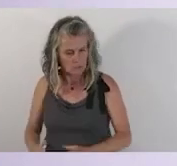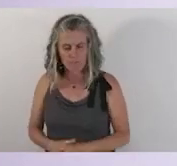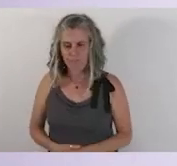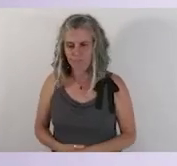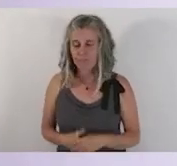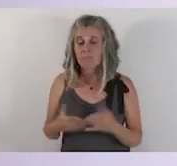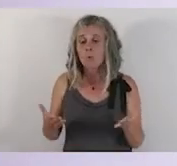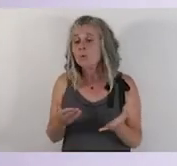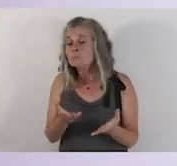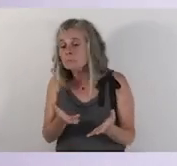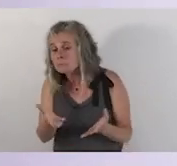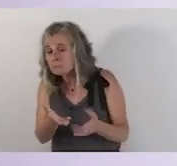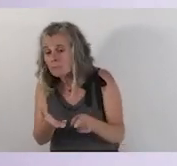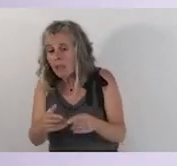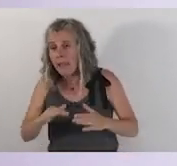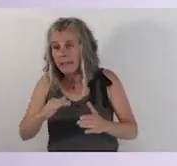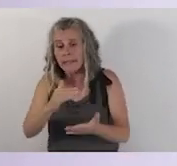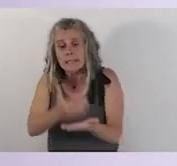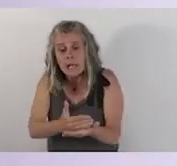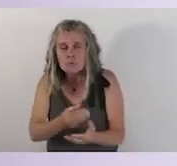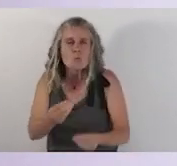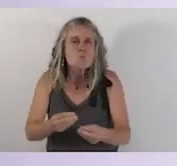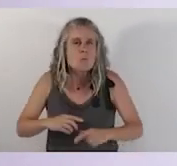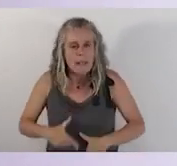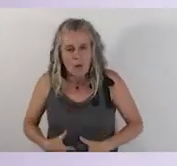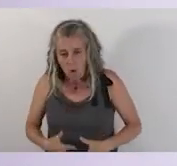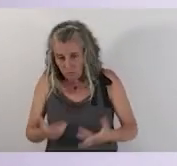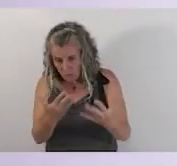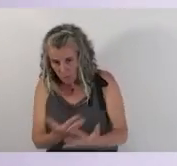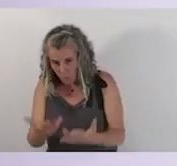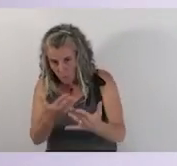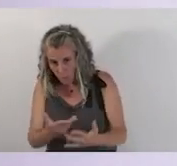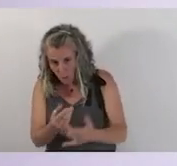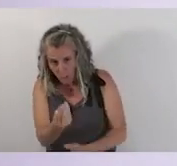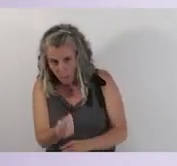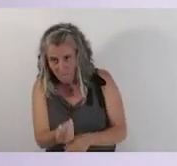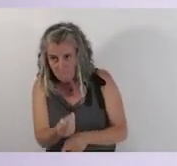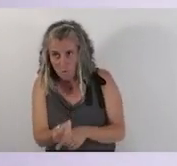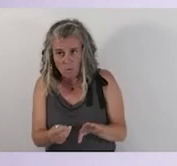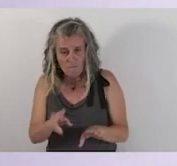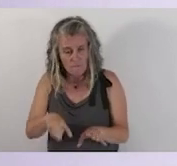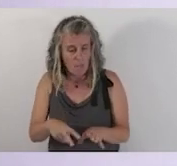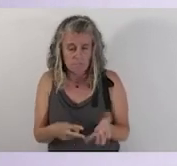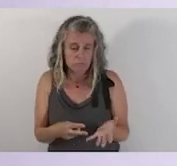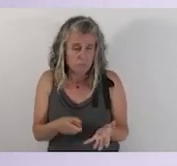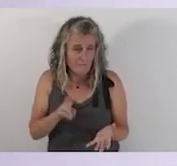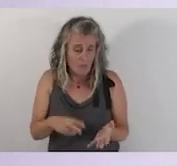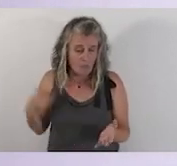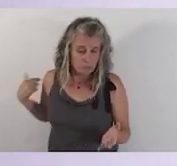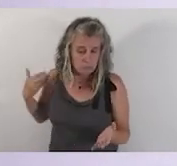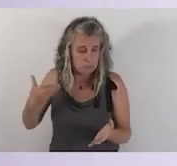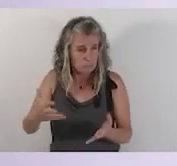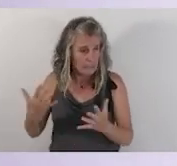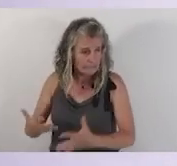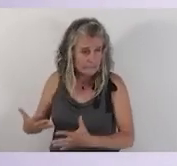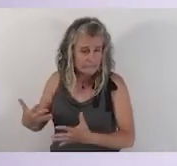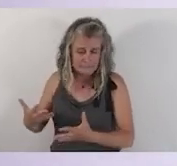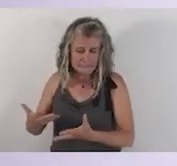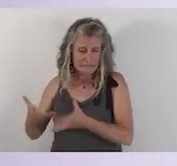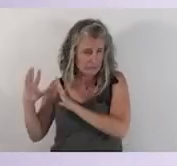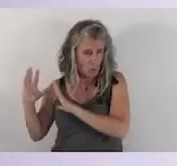cette baisse du nombre d'élèves par classe, ou en tout cas par école, sur l'ensemble du 7e arrondissement est un fait. Depuis 10 ans, c'est plus de 200